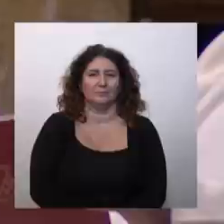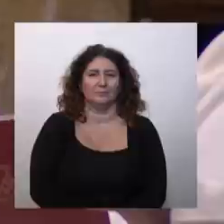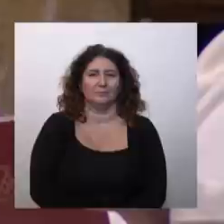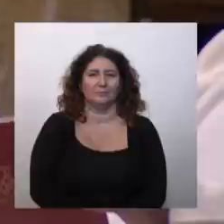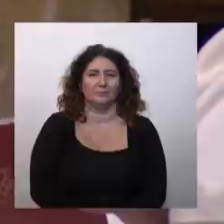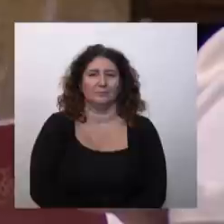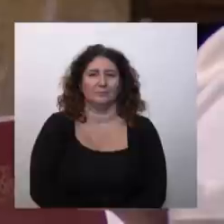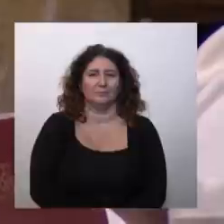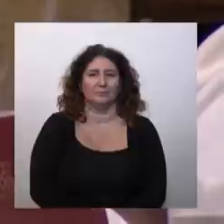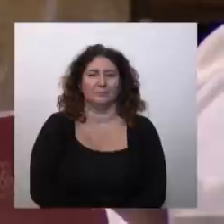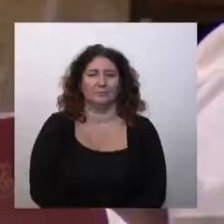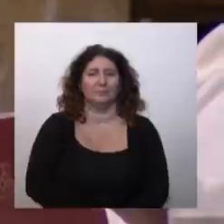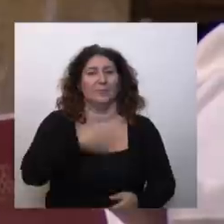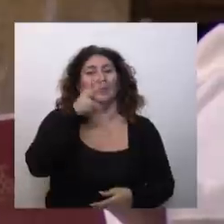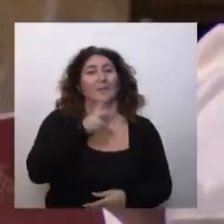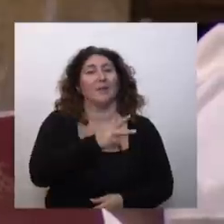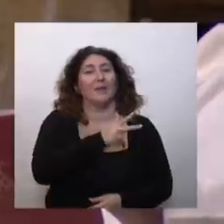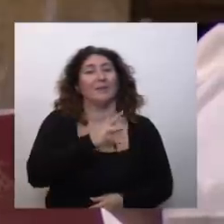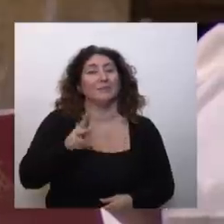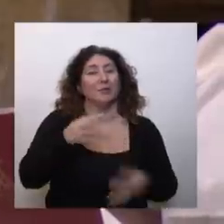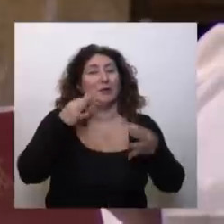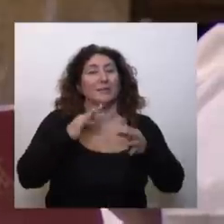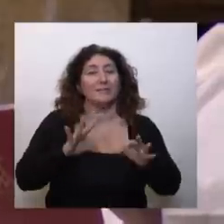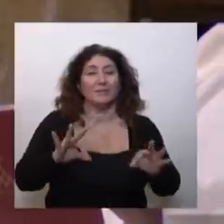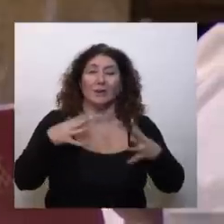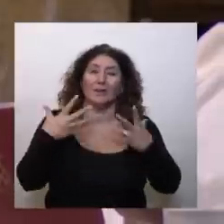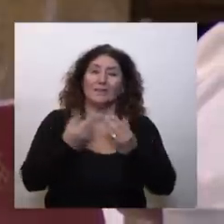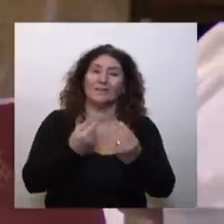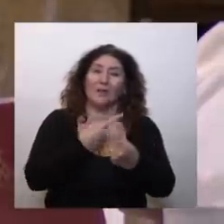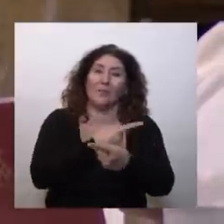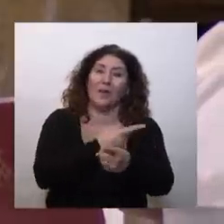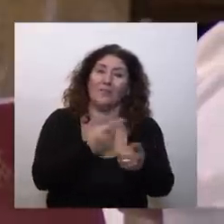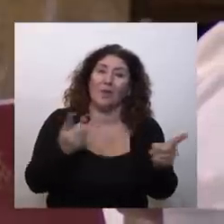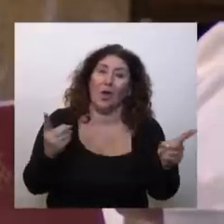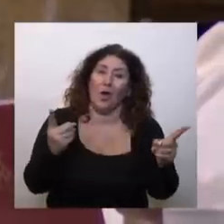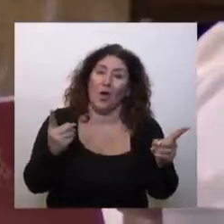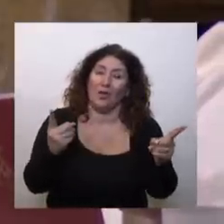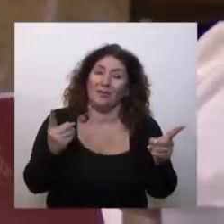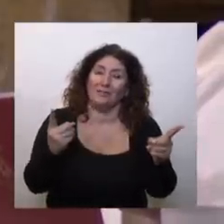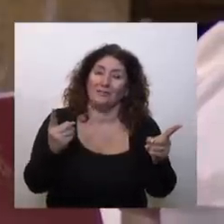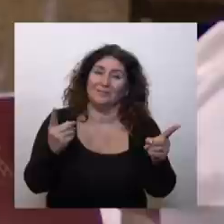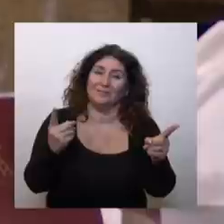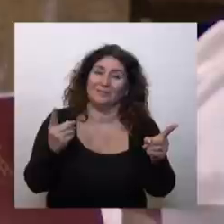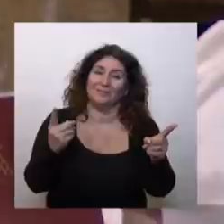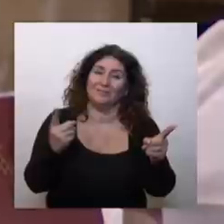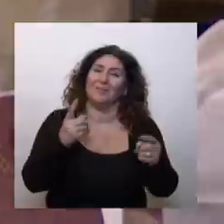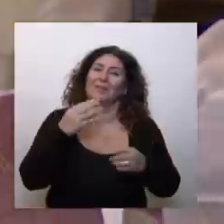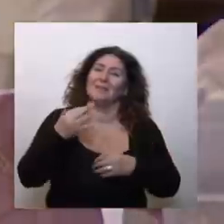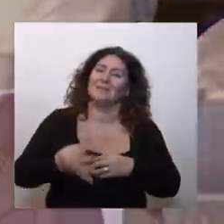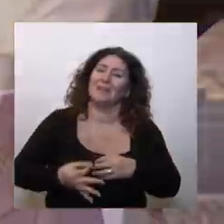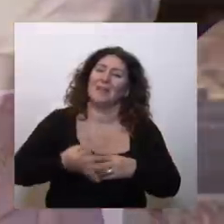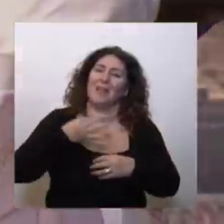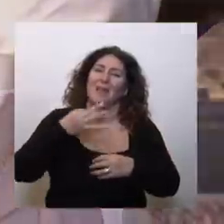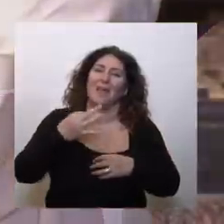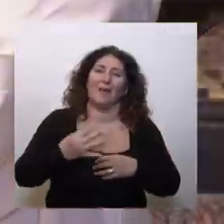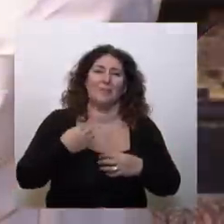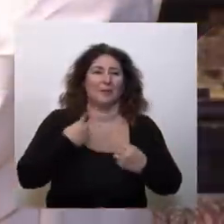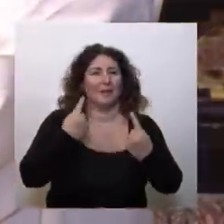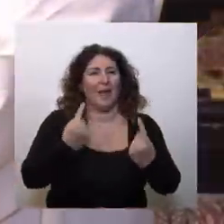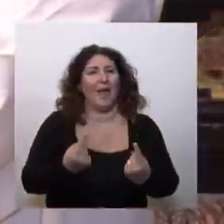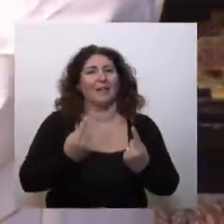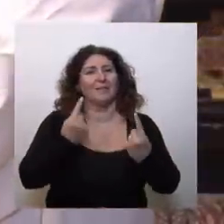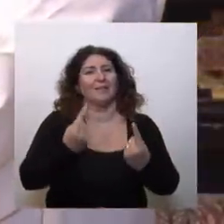La benedizione del Signore sia sempre con noi e ci accompagni nell'attesa di